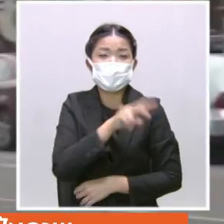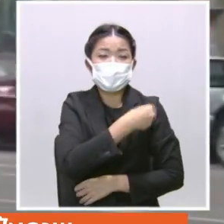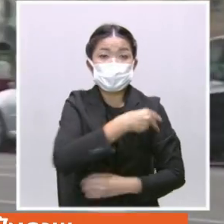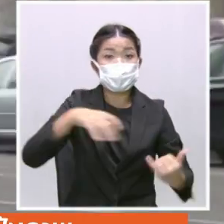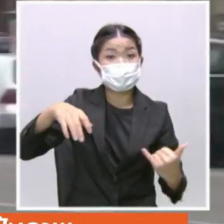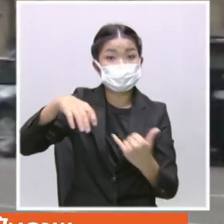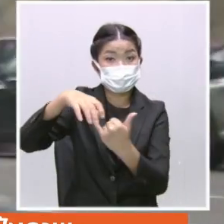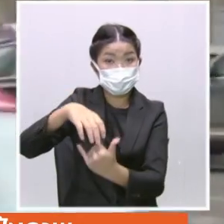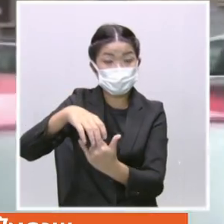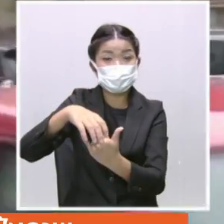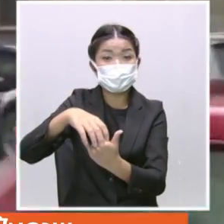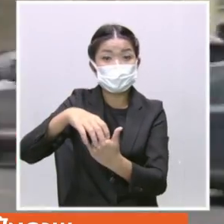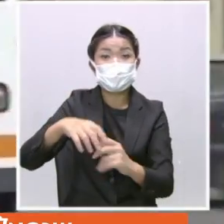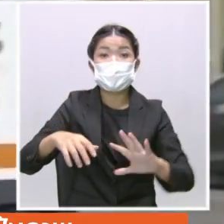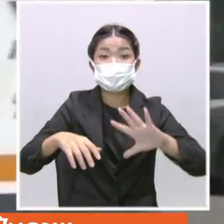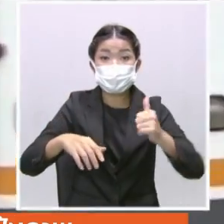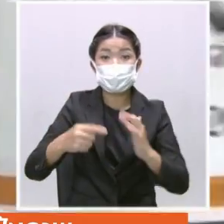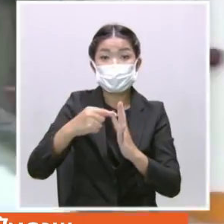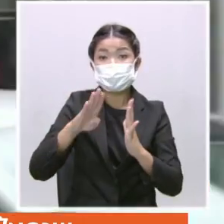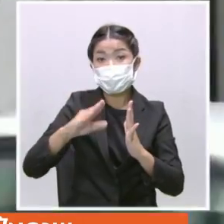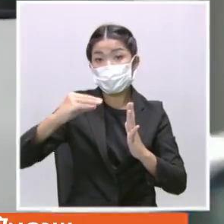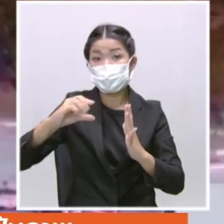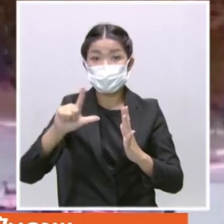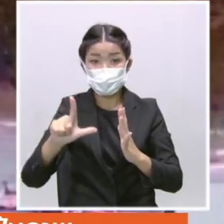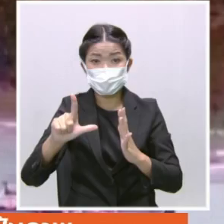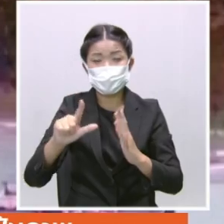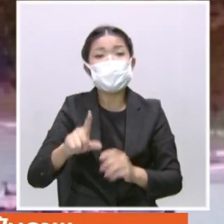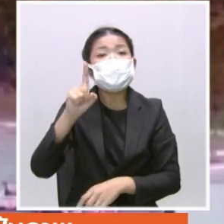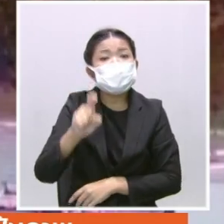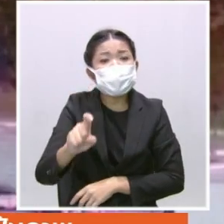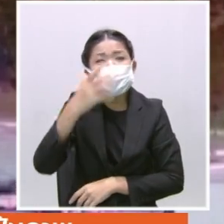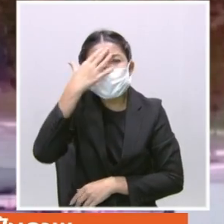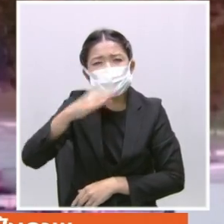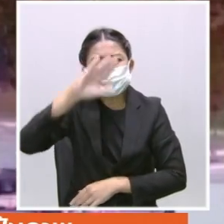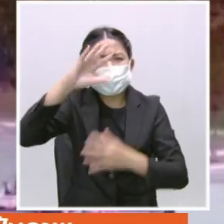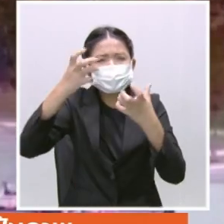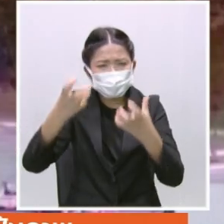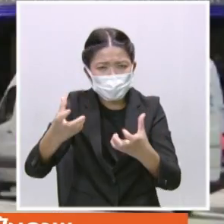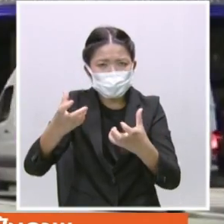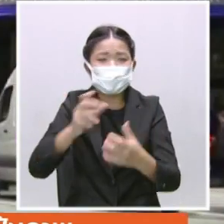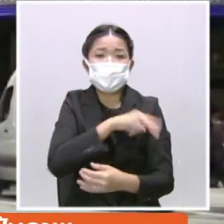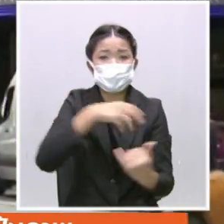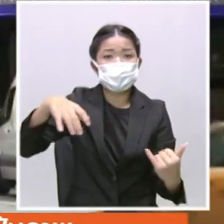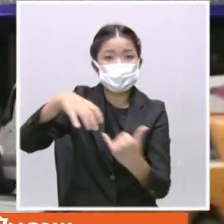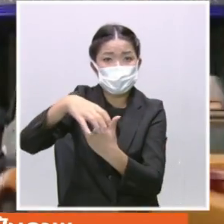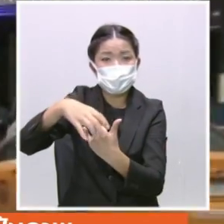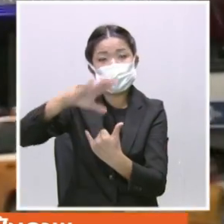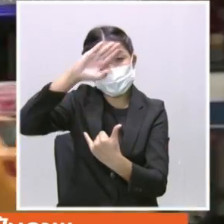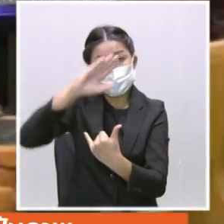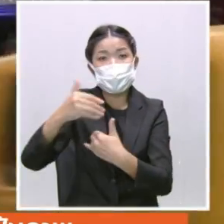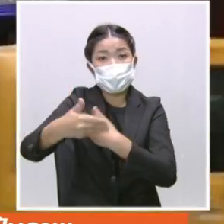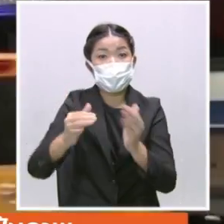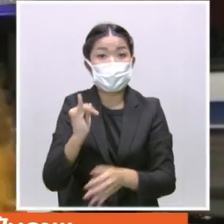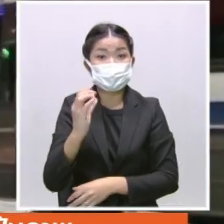การรักษาตัวในโรงพยาบาลในเมืองเบโลฮอริซอนเต้เสียชีวิตหลังจากอาการทรุดหนักต้องรักษาตัวในห้อง